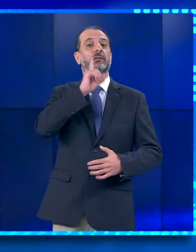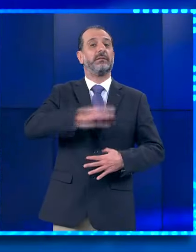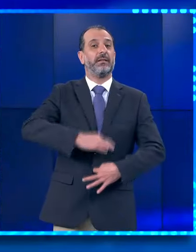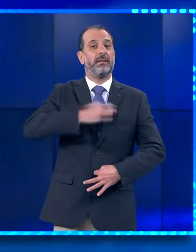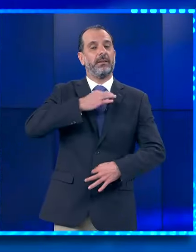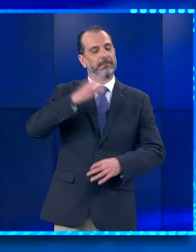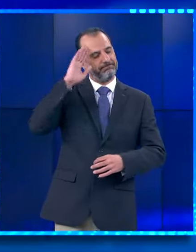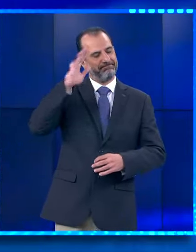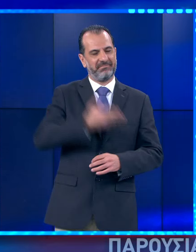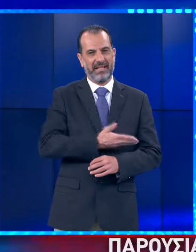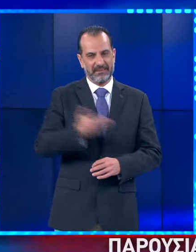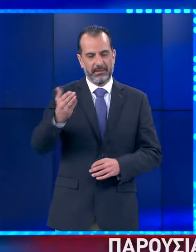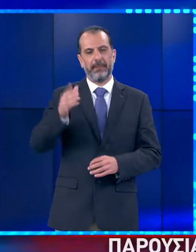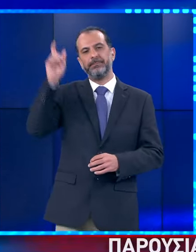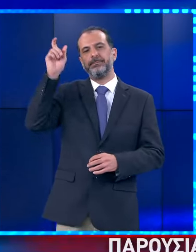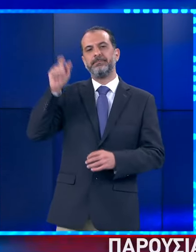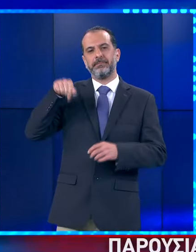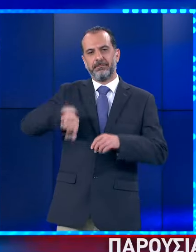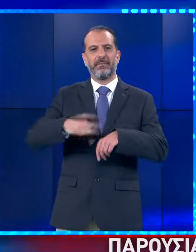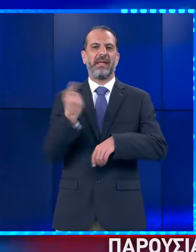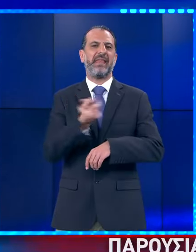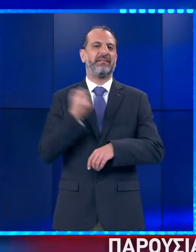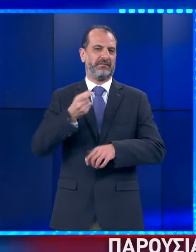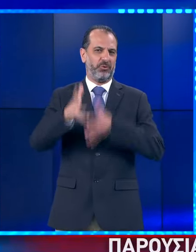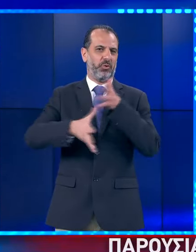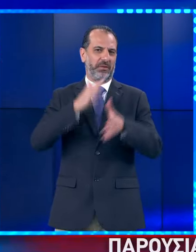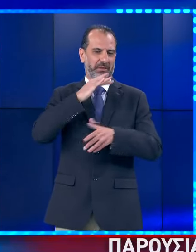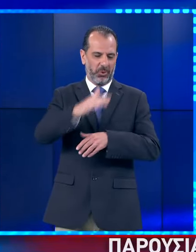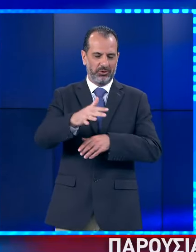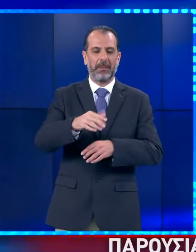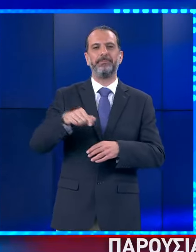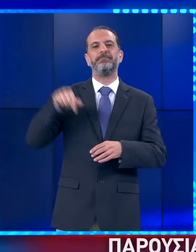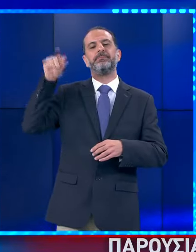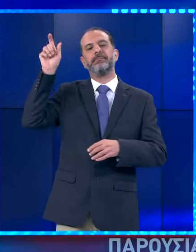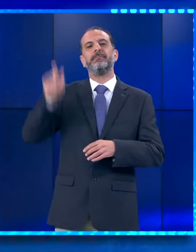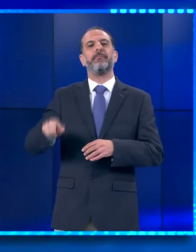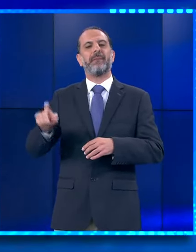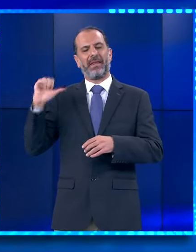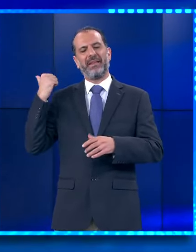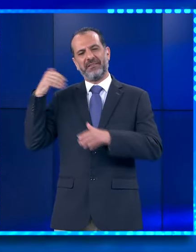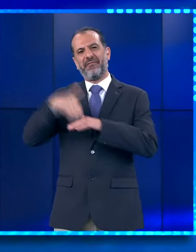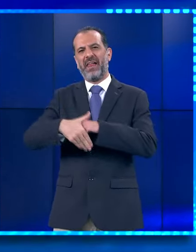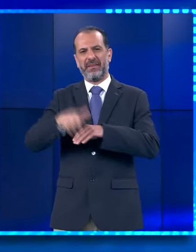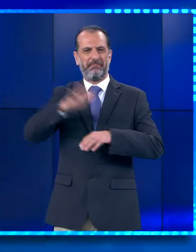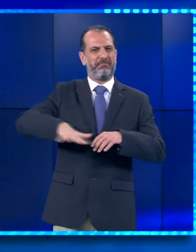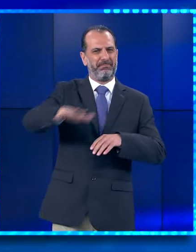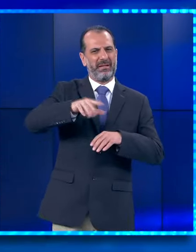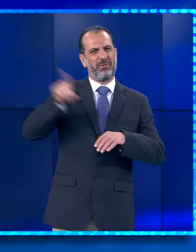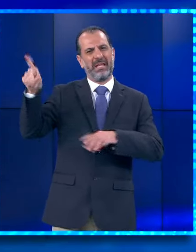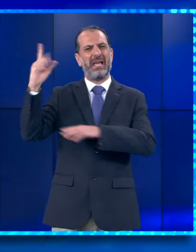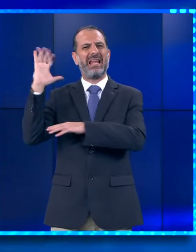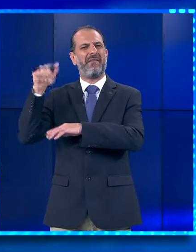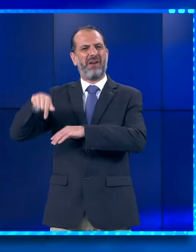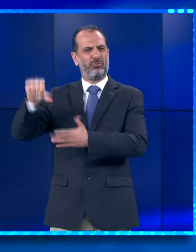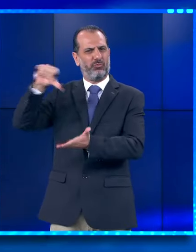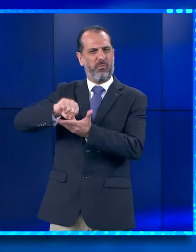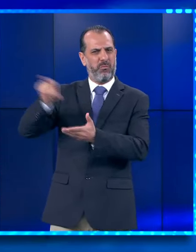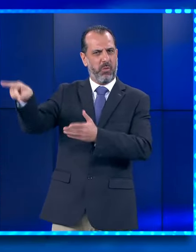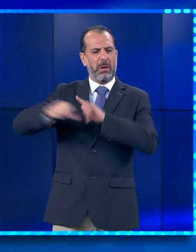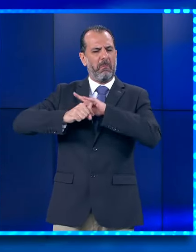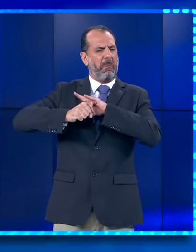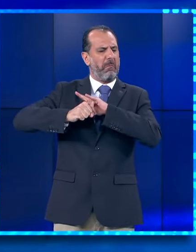Καλό μεσημέρι, κυρίες και κύριοι. Είναι το απογευματινό δελτίο ειδήσεων του Σταρ στην νοηματική γλώσσα. Μία νύχτα κόλασης έζησε η Βηρυτός με